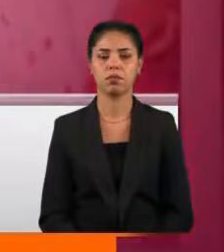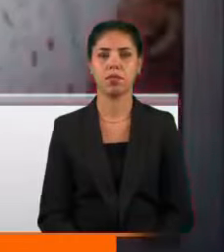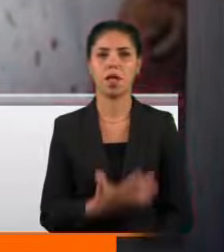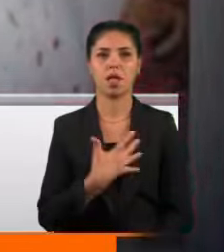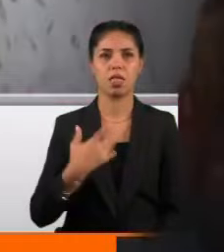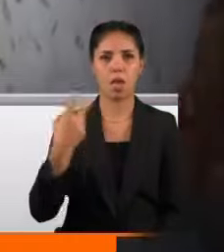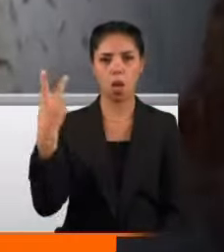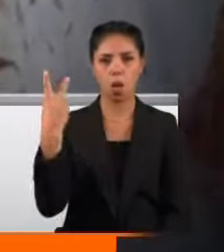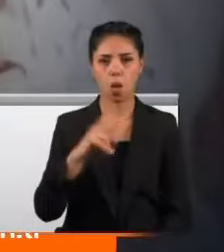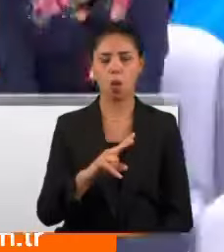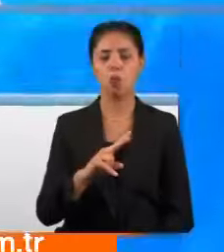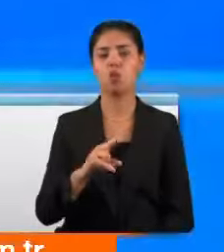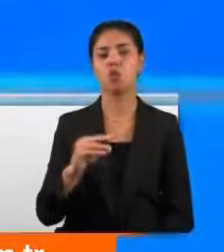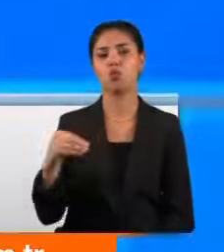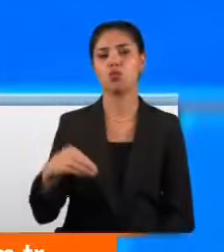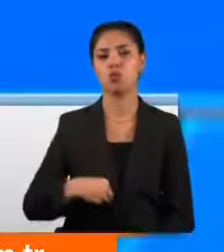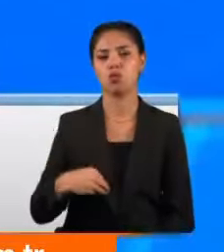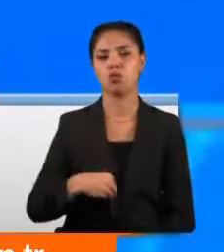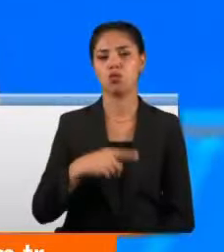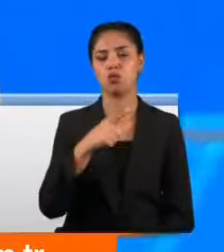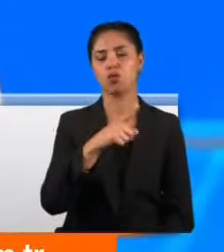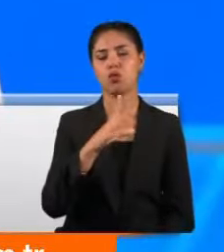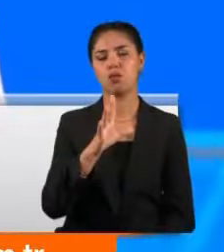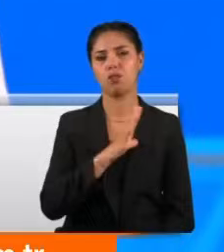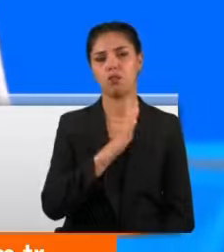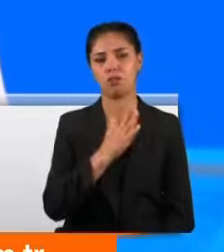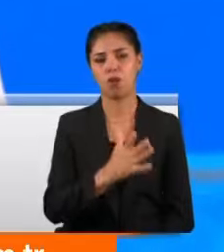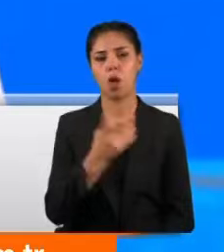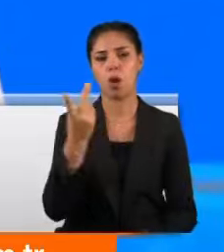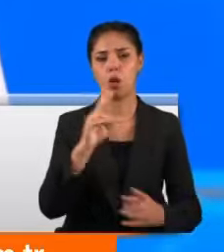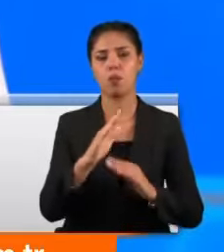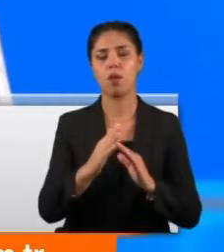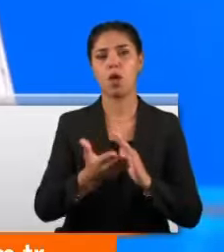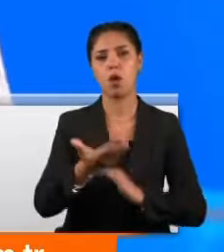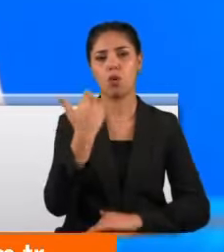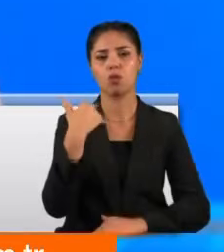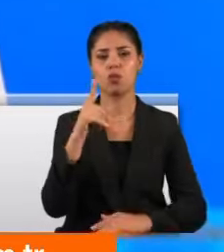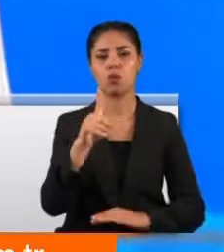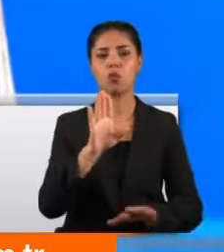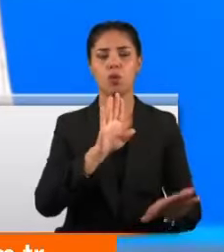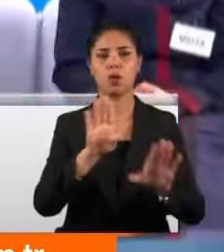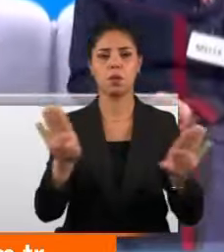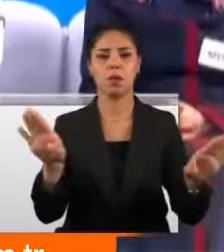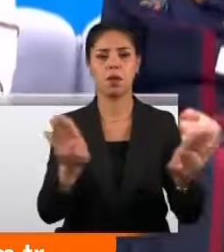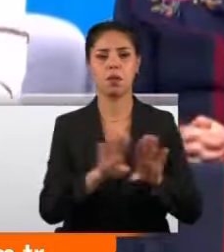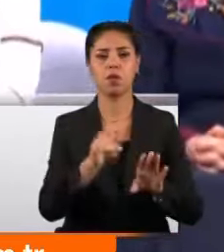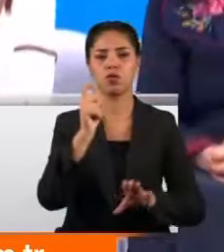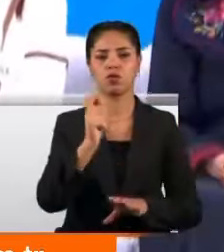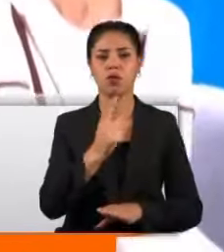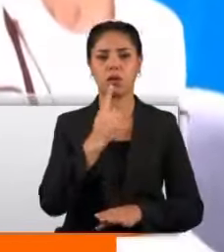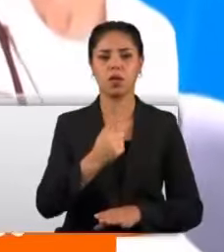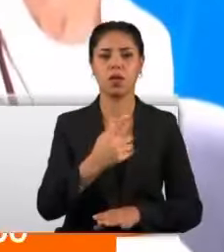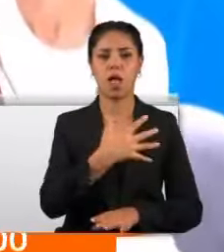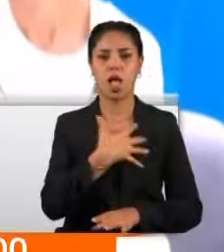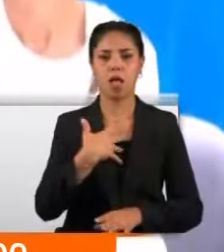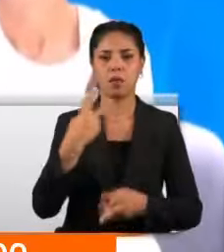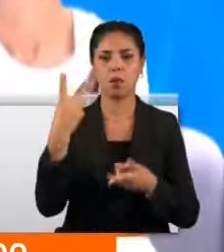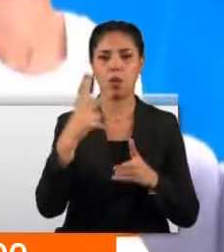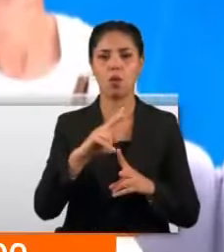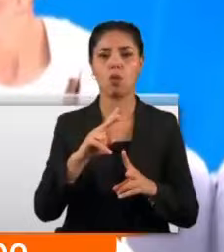Annesini öldürmekle suçlandı. Ölmeden önce ben bu kapıyı kapattıracağım diye yeminler şartlar etmiş. Anneni öldürdüğün için?